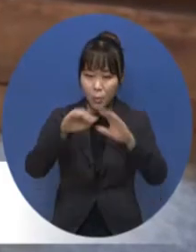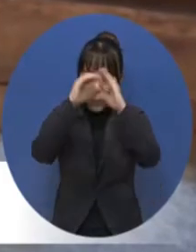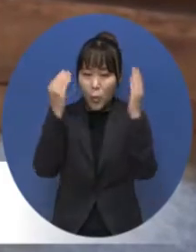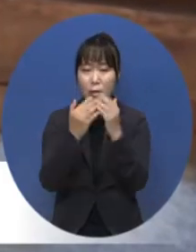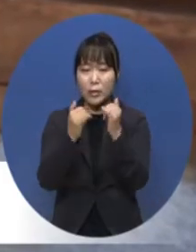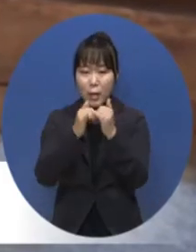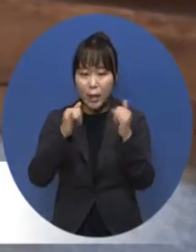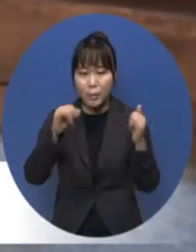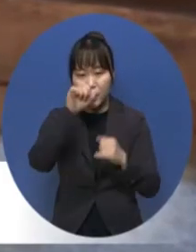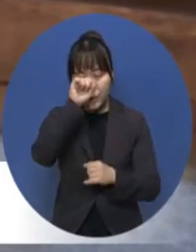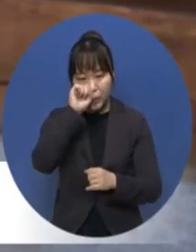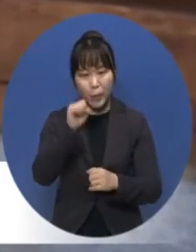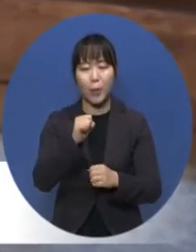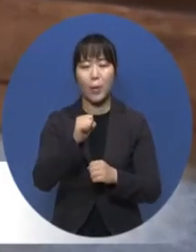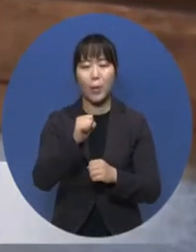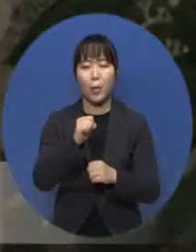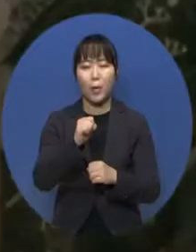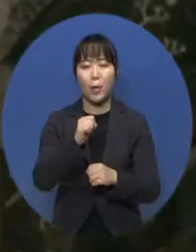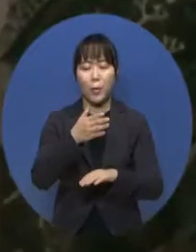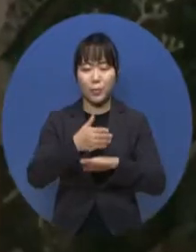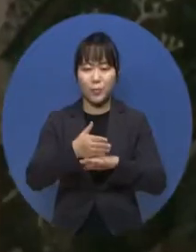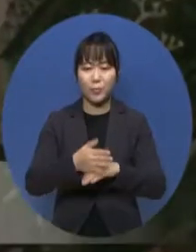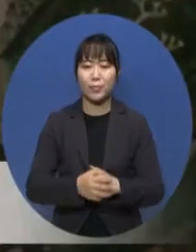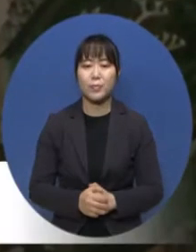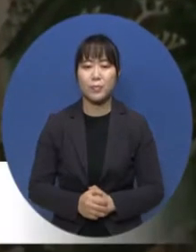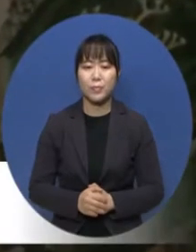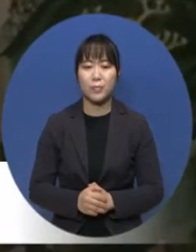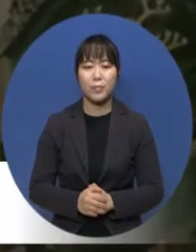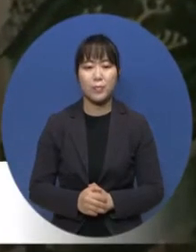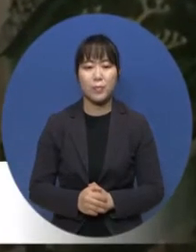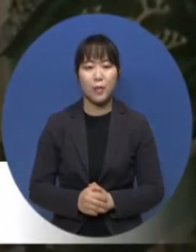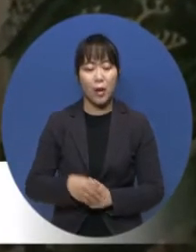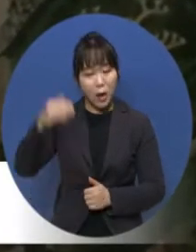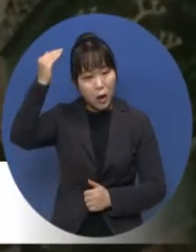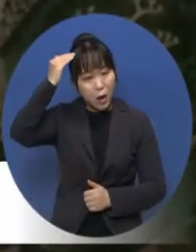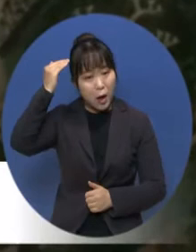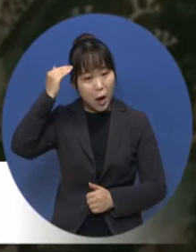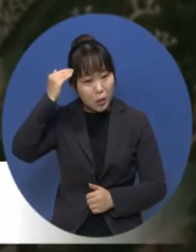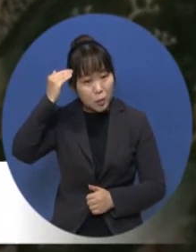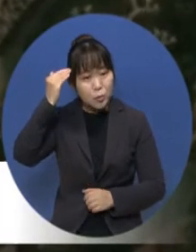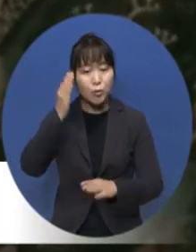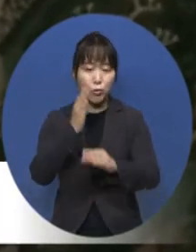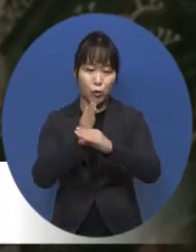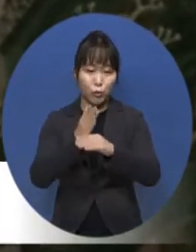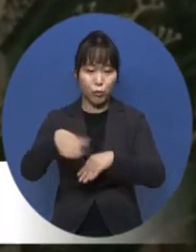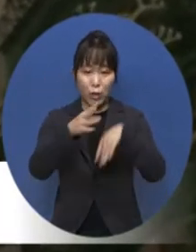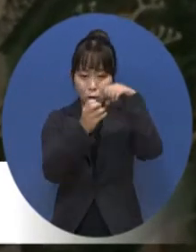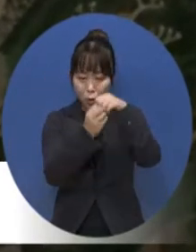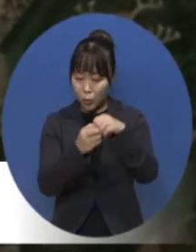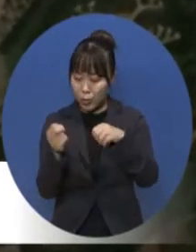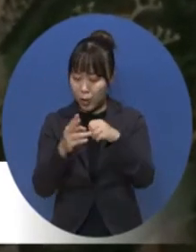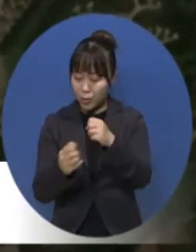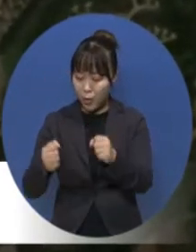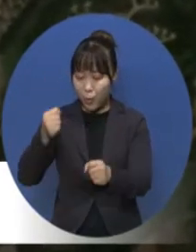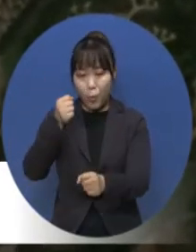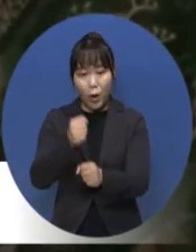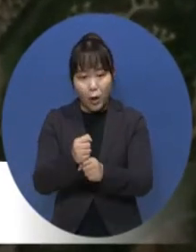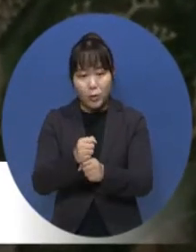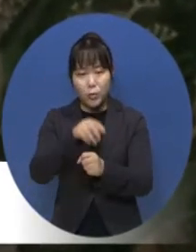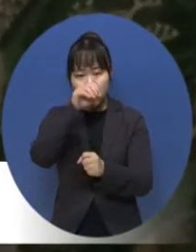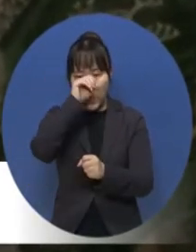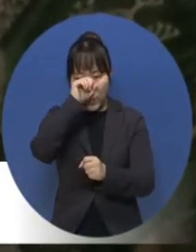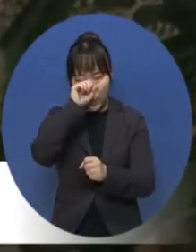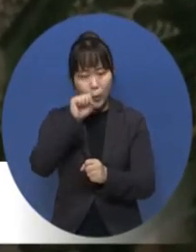사람들은 좋은 분들이에요. 고마워요. 그 한옥을 중심으로 해서 우리 전통을 다시 복원해서 이런